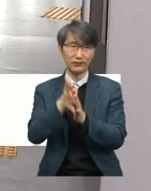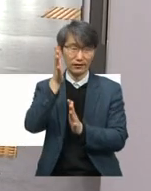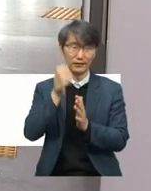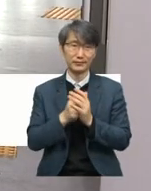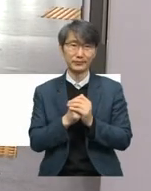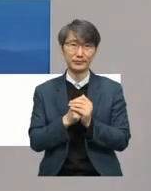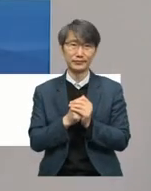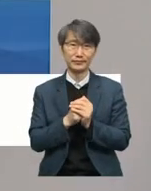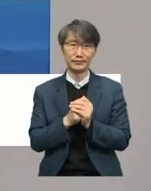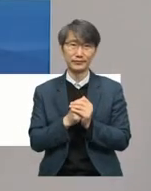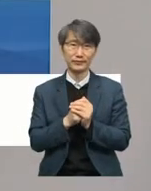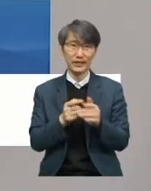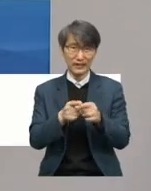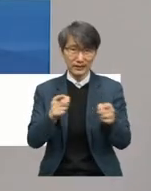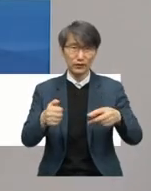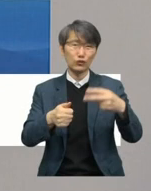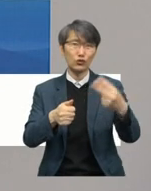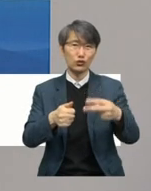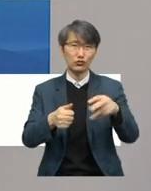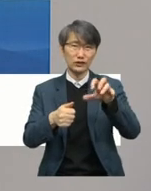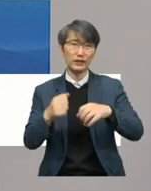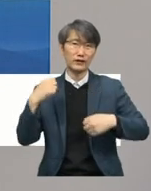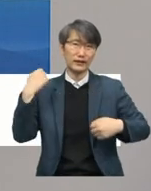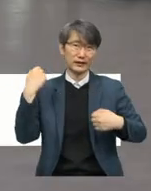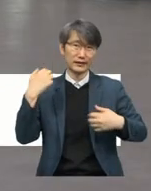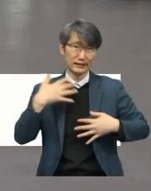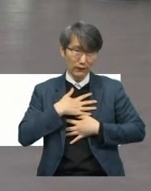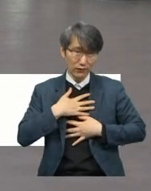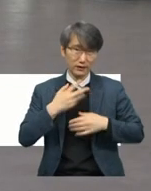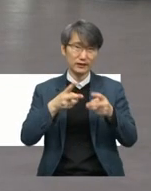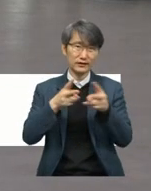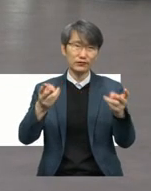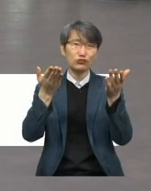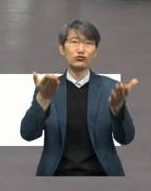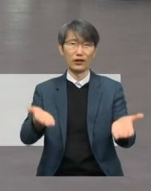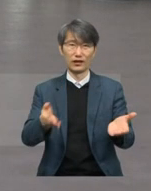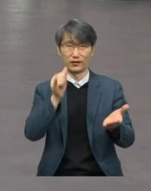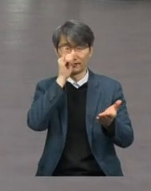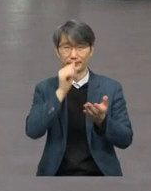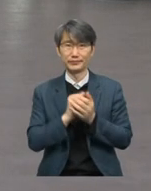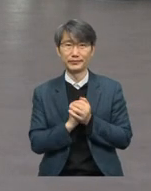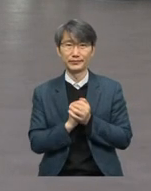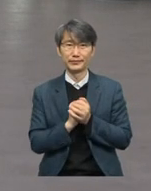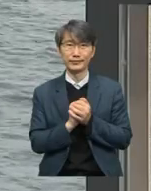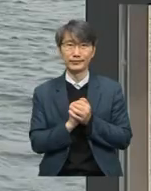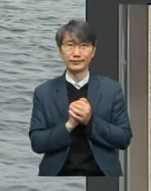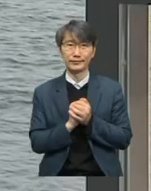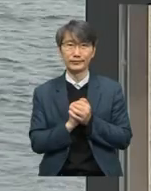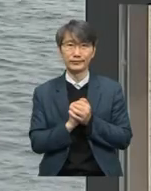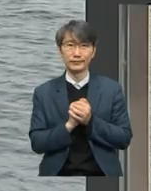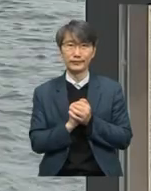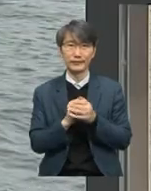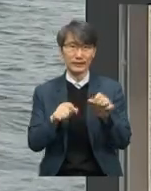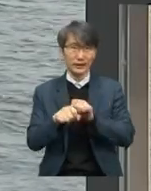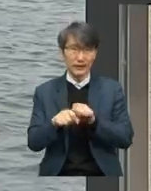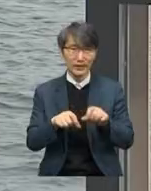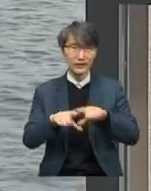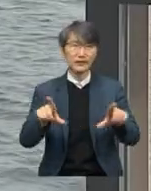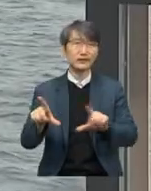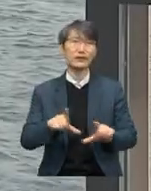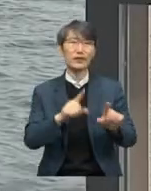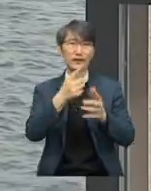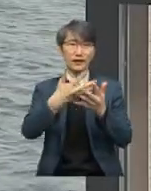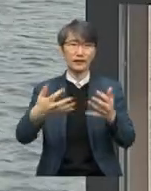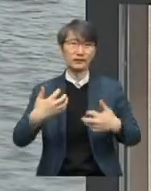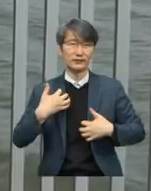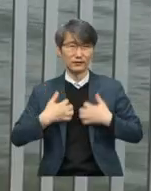시설입니다. 1층에는 교육전과 샤워실이, 2층은 휴게 공간이 들어설 예정입니다. 특히 일상생활에서